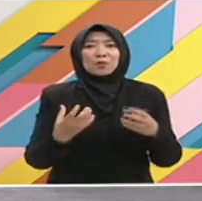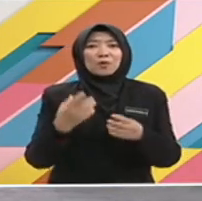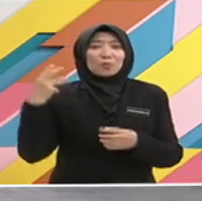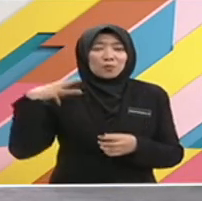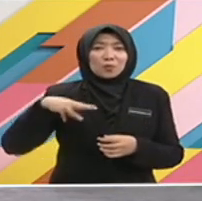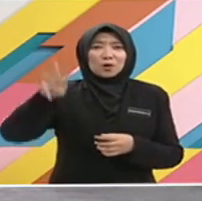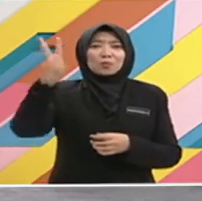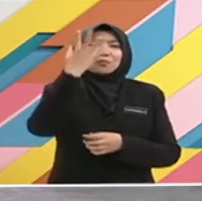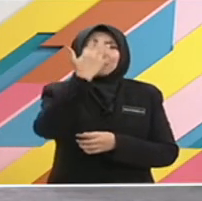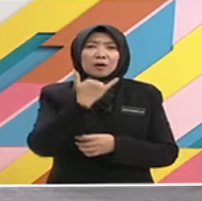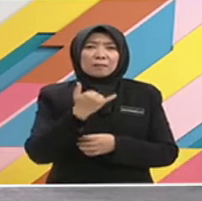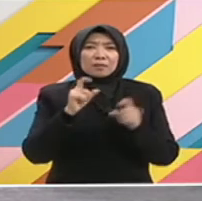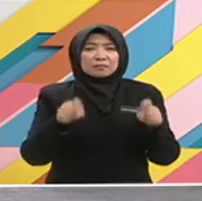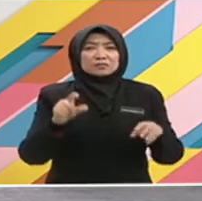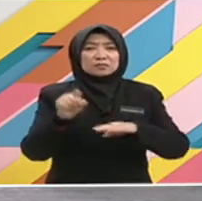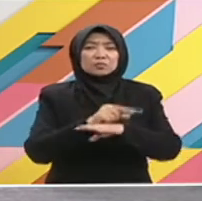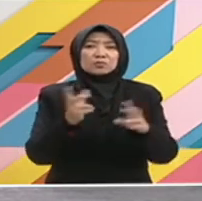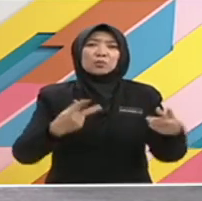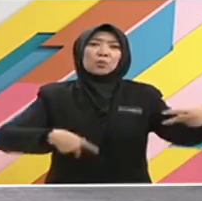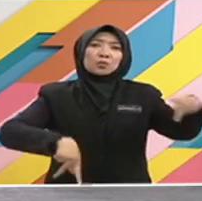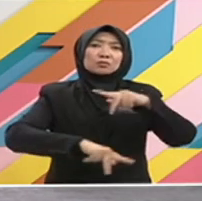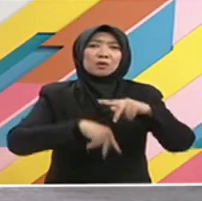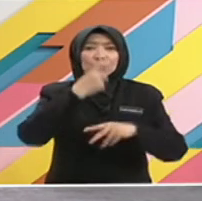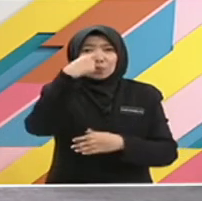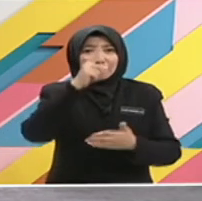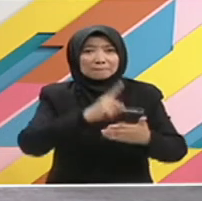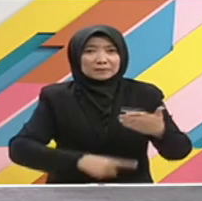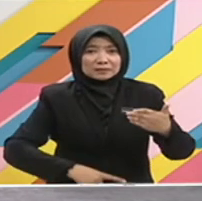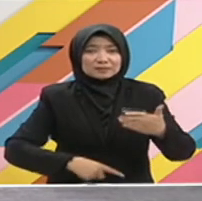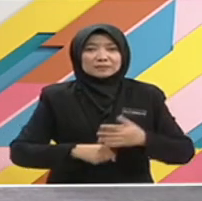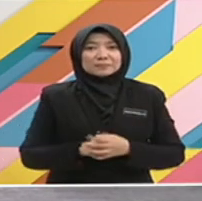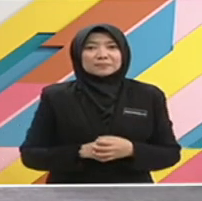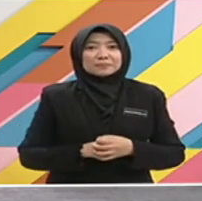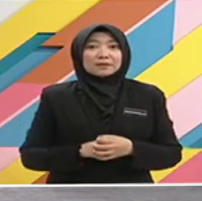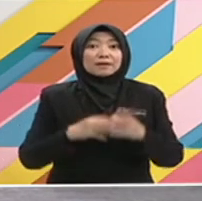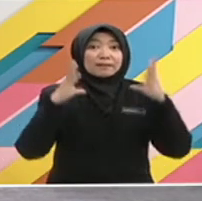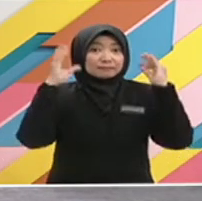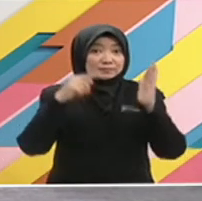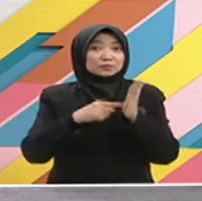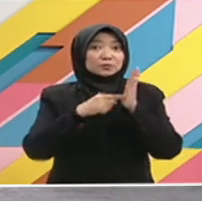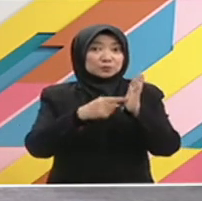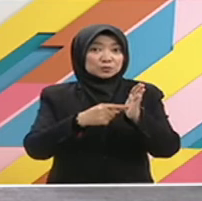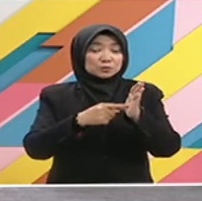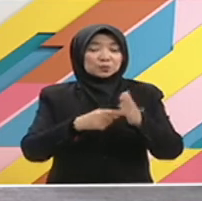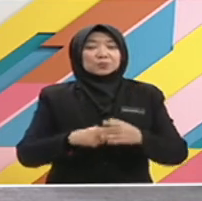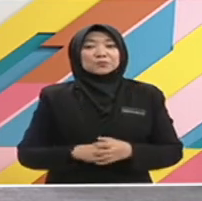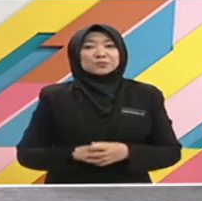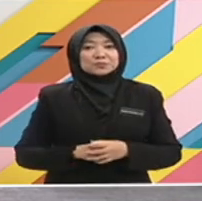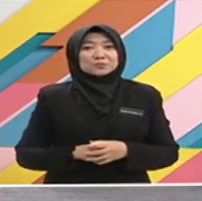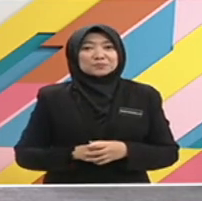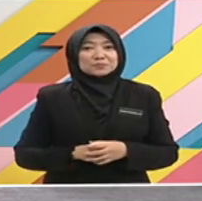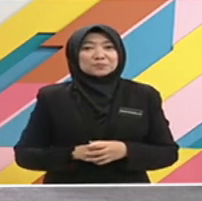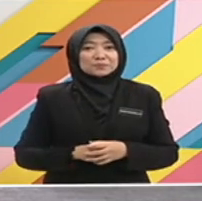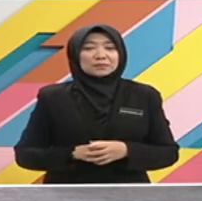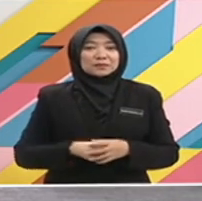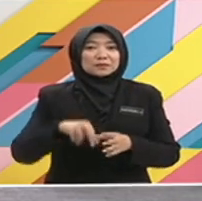tertanya-tanya, kenapa kita perlukan kotak? Baik, saya tunjukkan untuk buat inilah. Ya. Oh. Ini adalah